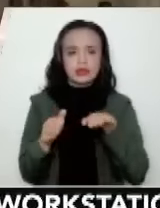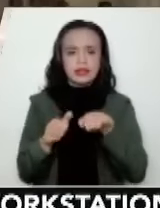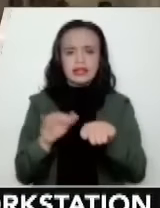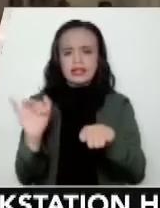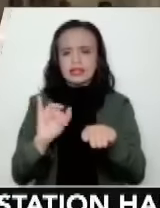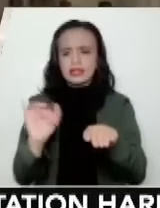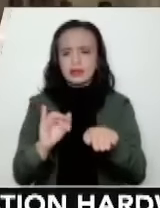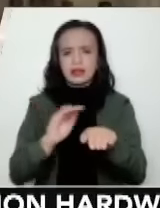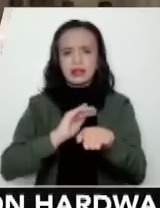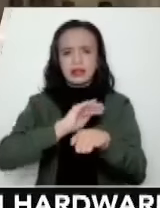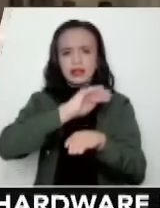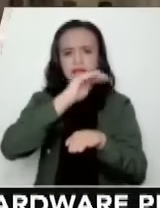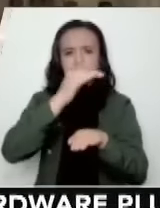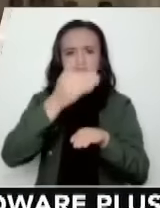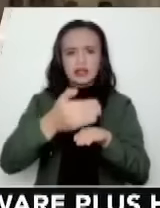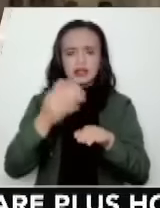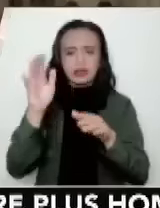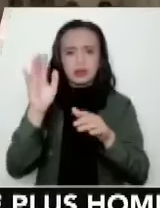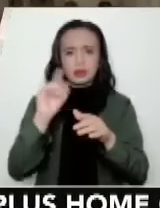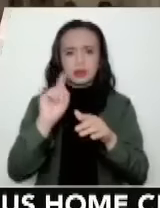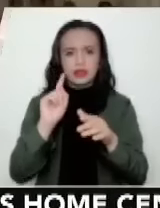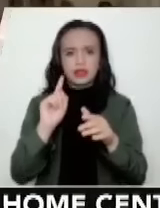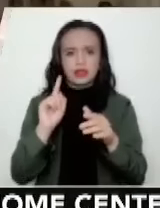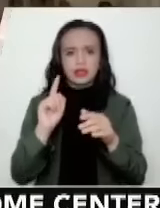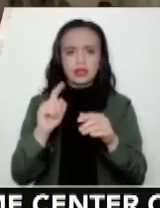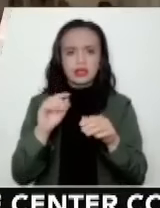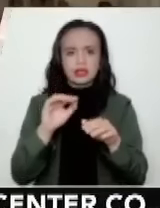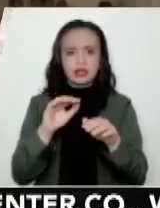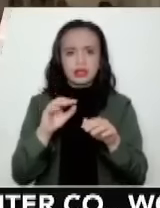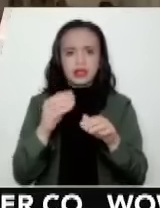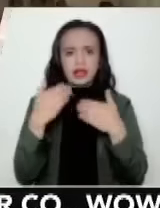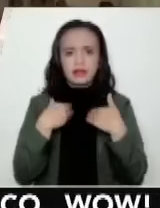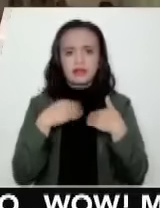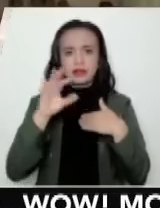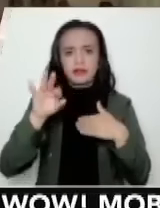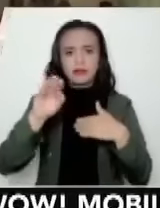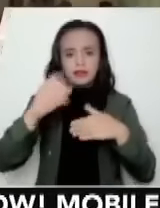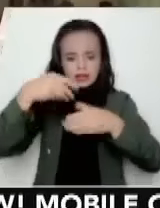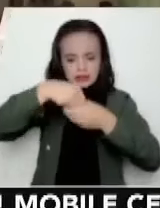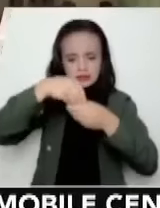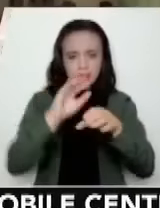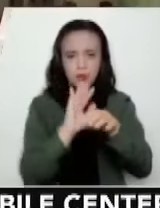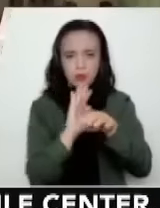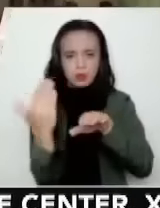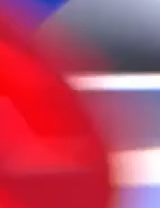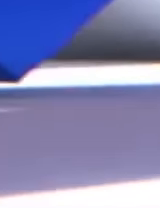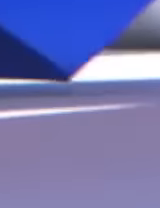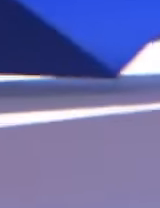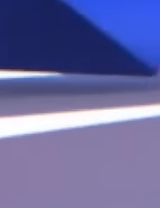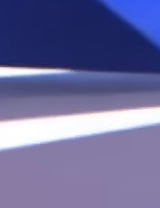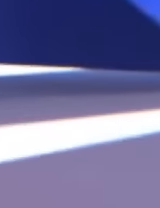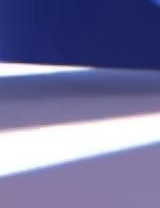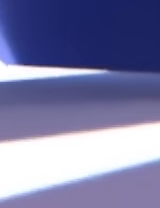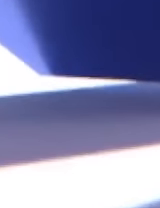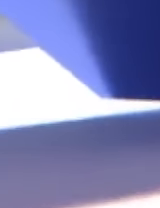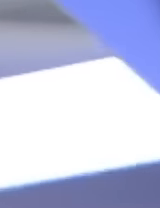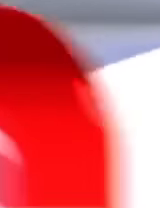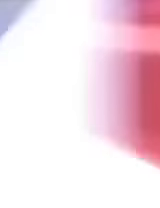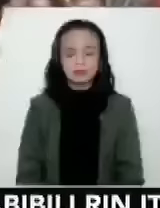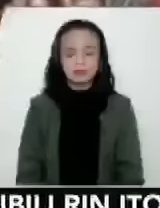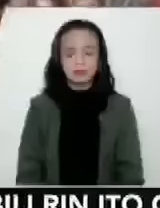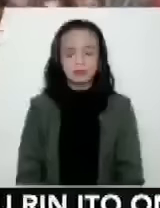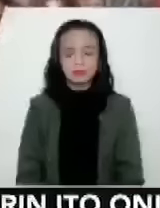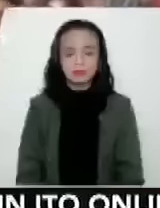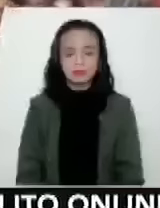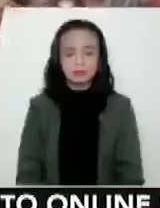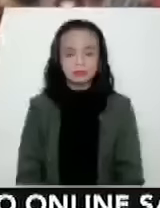kasi ng hamog ang nakapalibot nitong salamin. Ang paliwanag ng Quiapo Church sa pagtutok ni Chino Gaston.